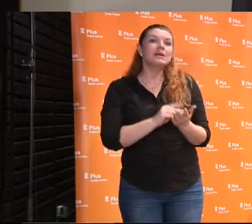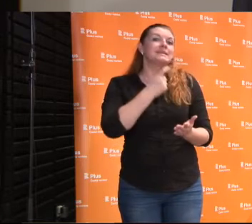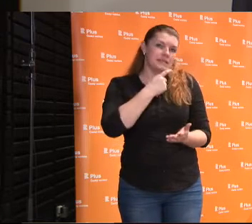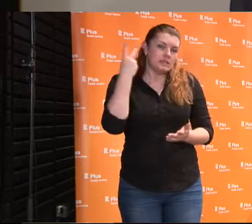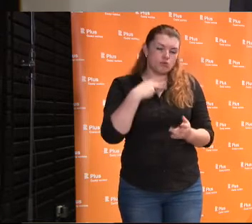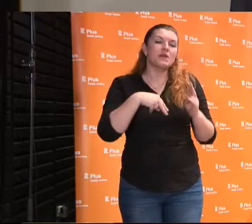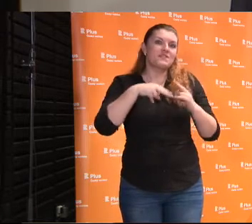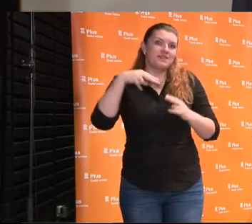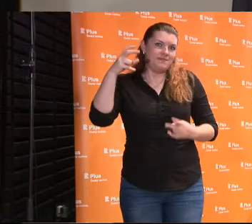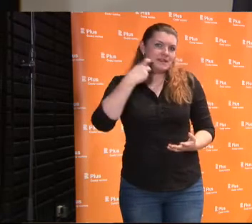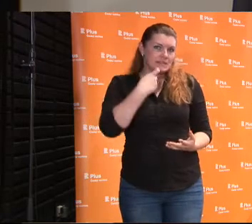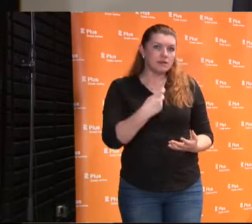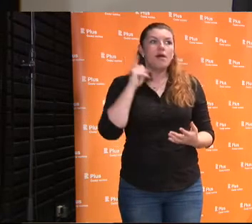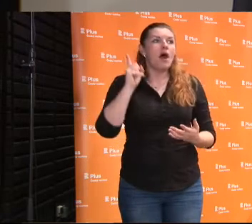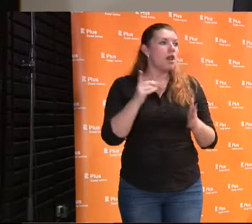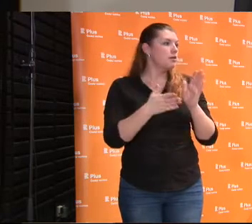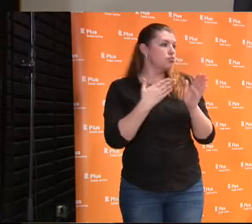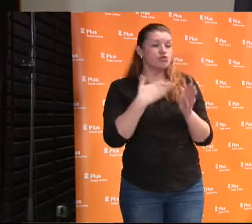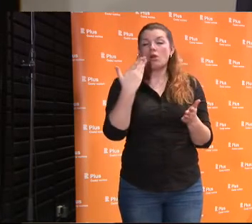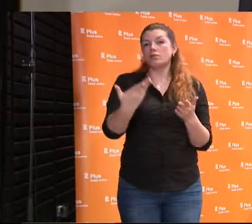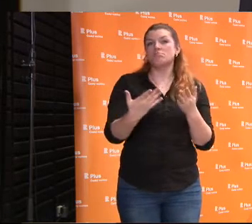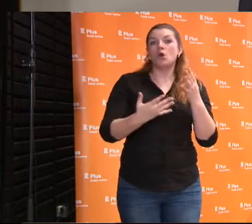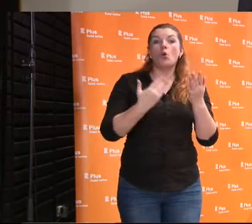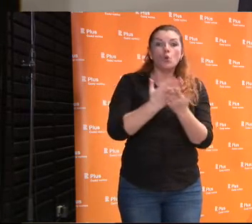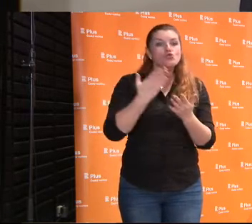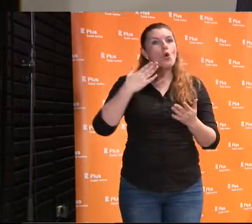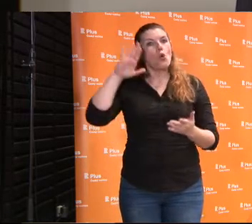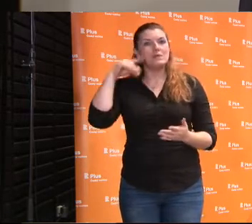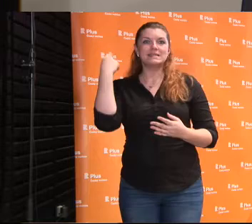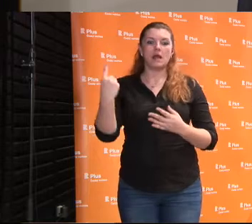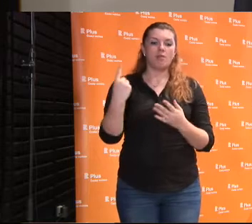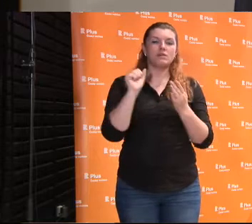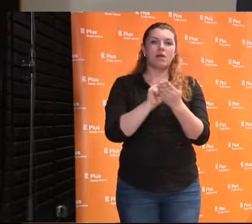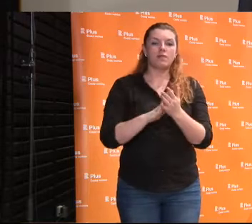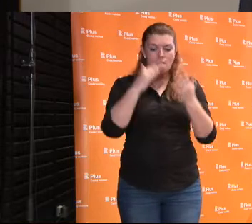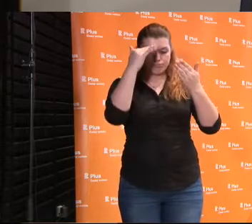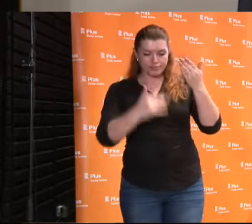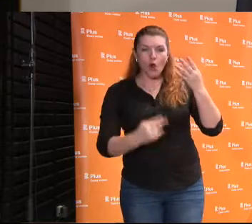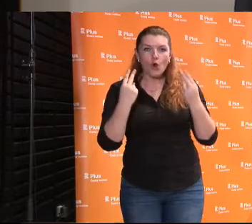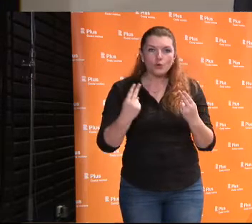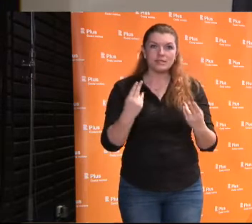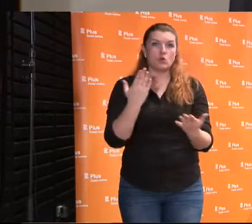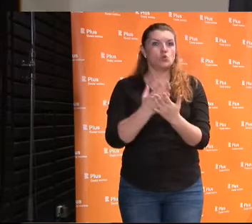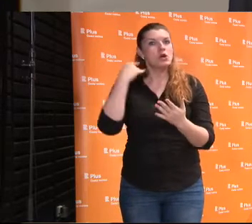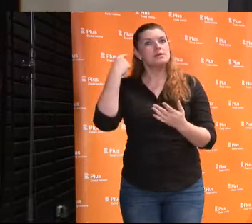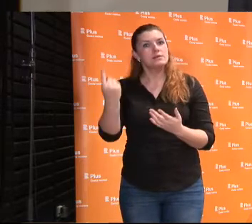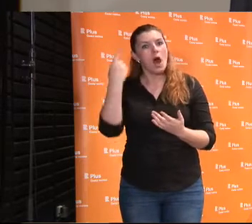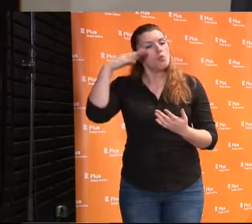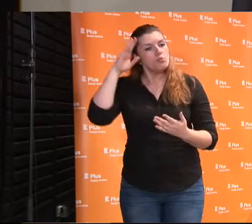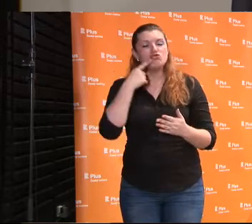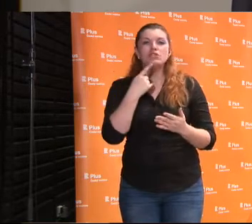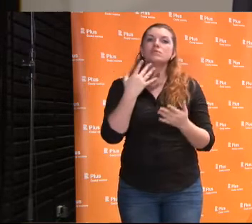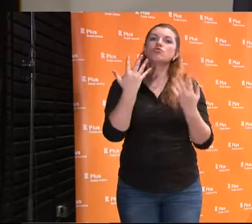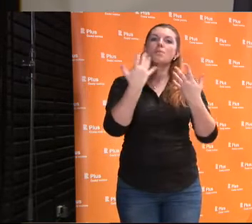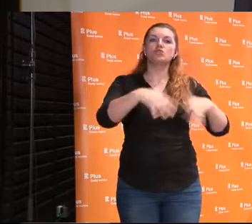více, ale vyhodnocují například data, predikují údržbu, kdy má nastat údržba, pokud se týká